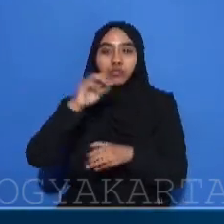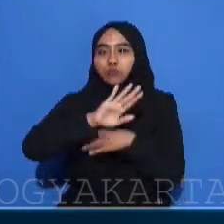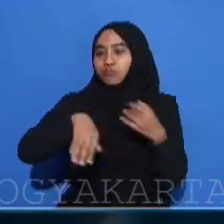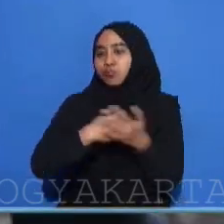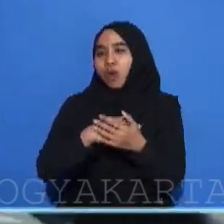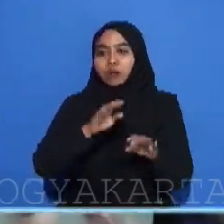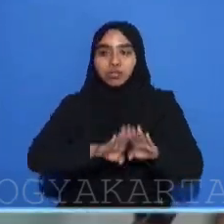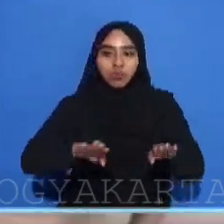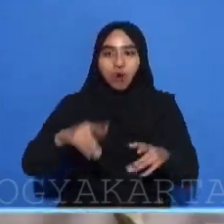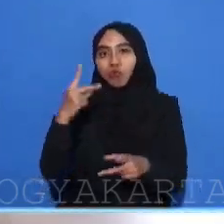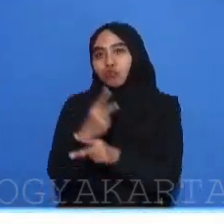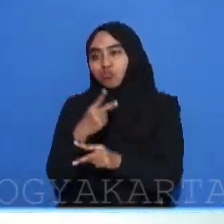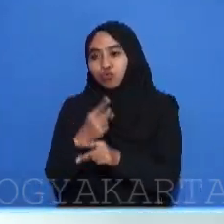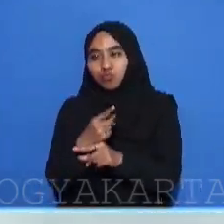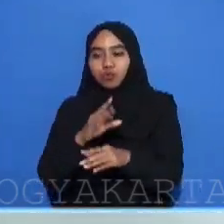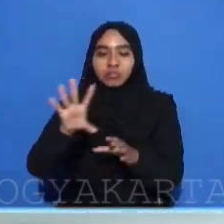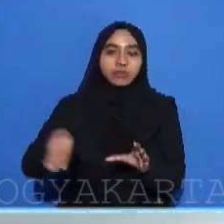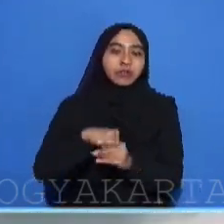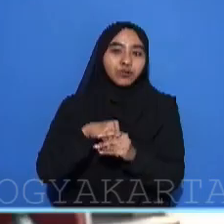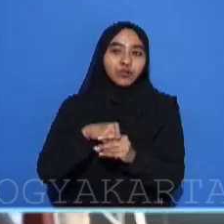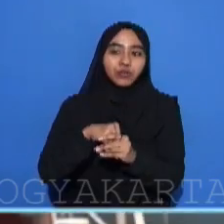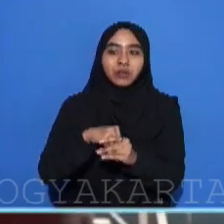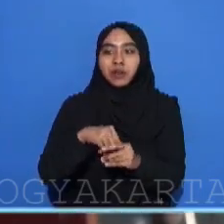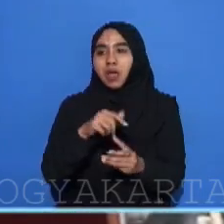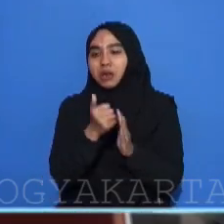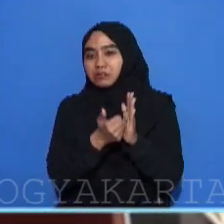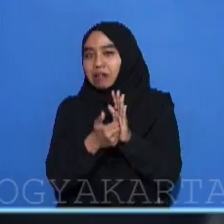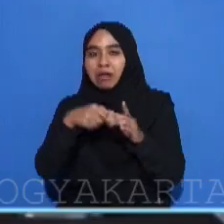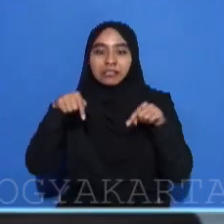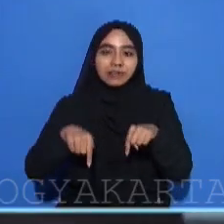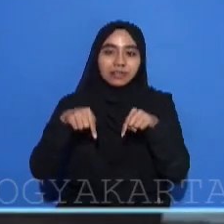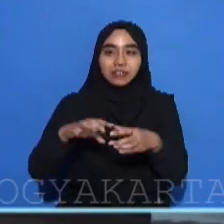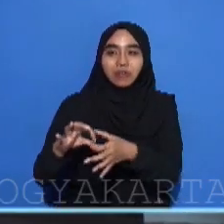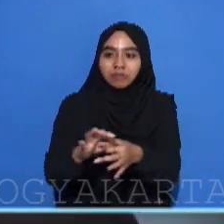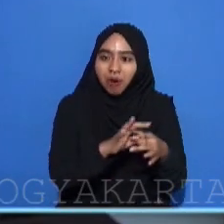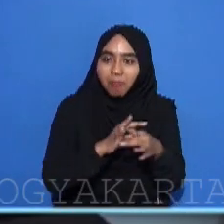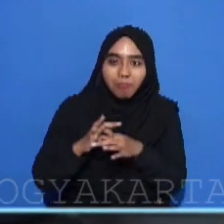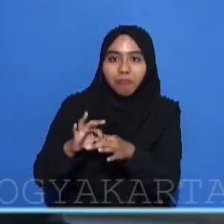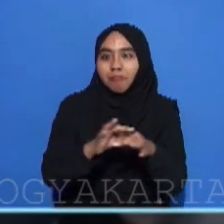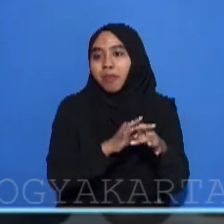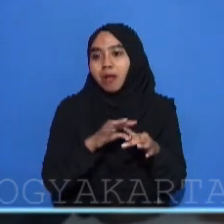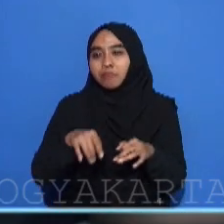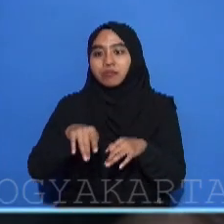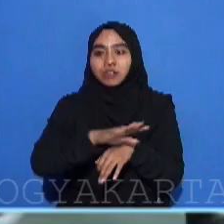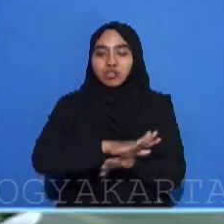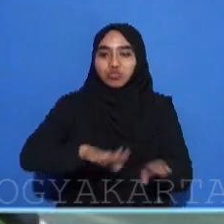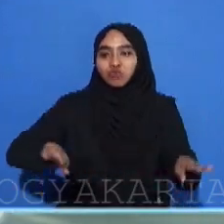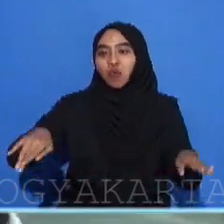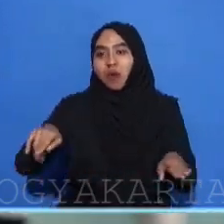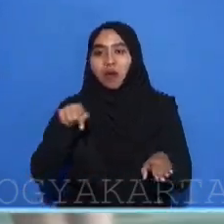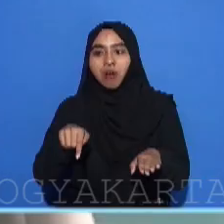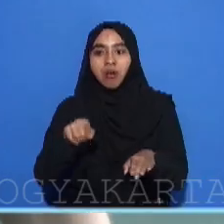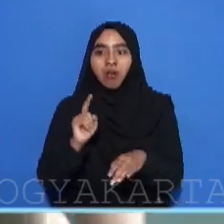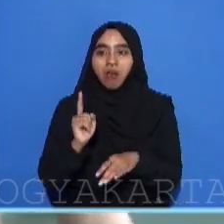dan pengurus sekolah. Ajang ini juga bagian menjalin kerjasama dan kebersamaan antar siswa, serta menyalurkan